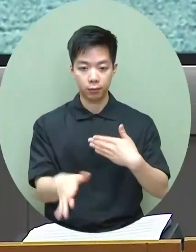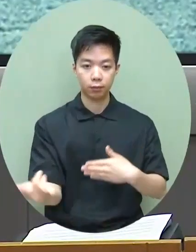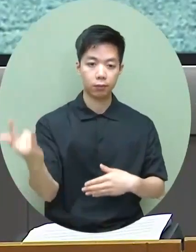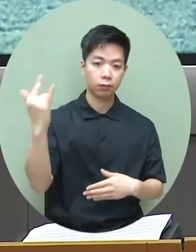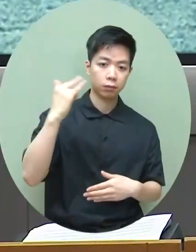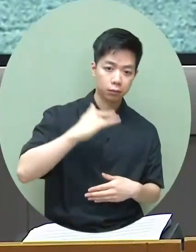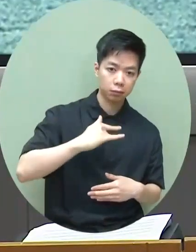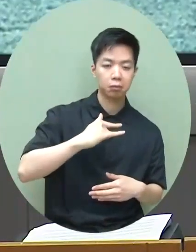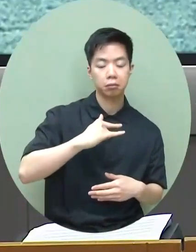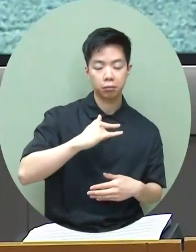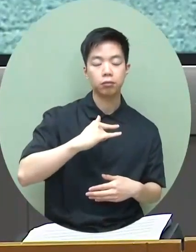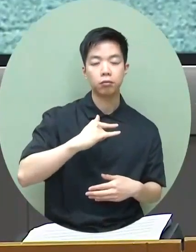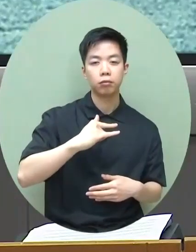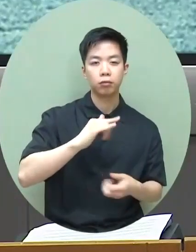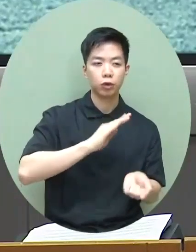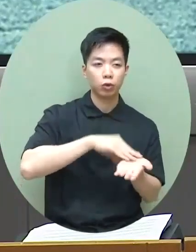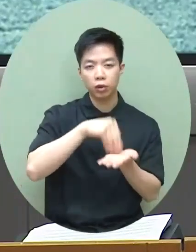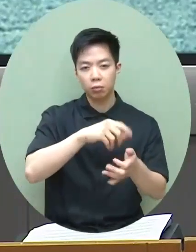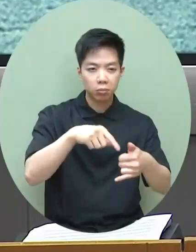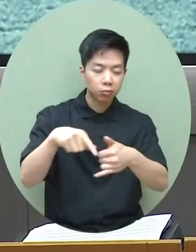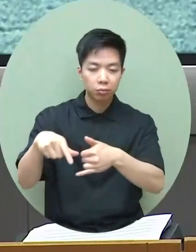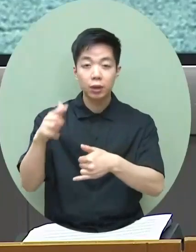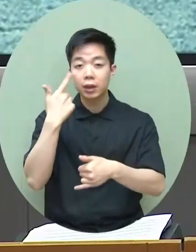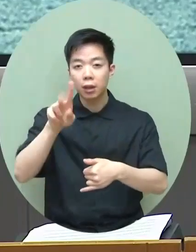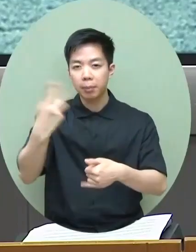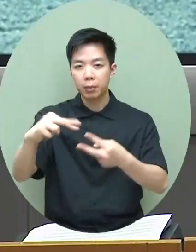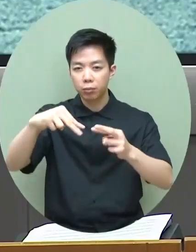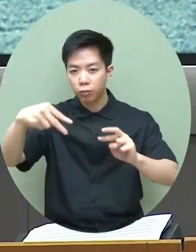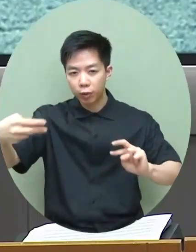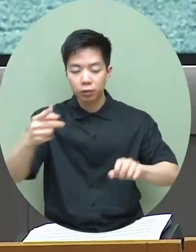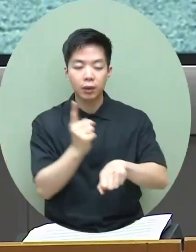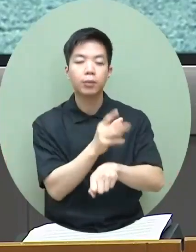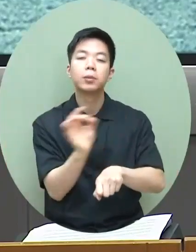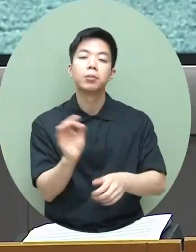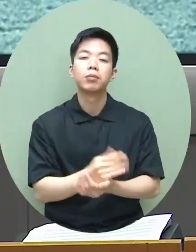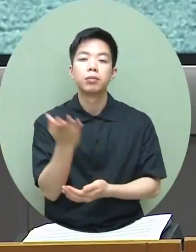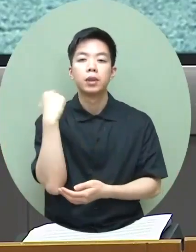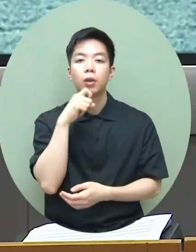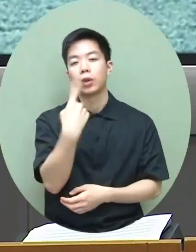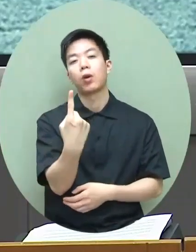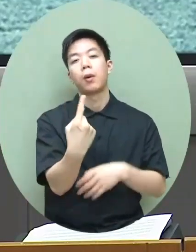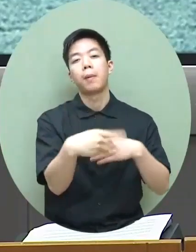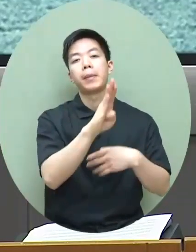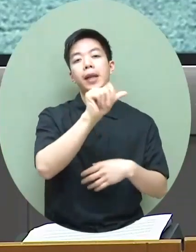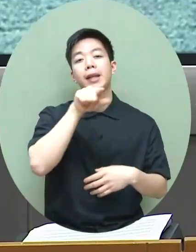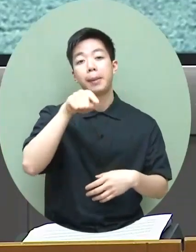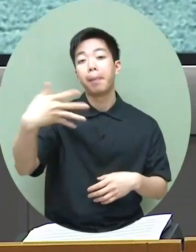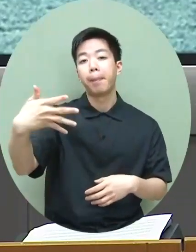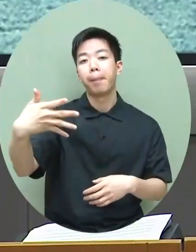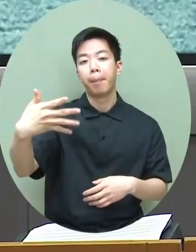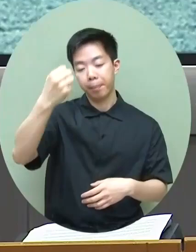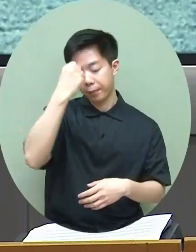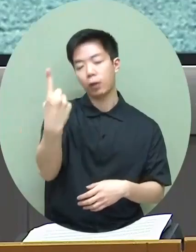嘅變種啦嚇，即係除咗之前講嗰、那個。有一個 BA.5 個個案啦，咁其他嗰啲咧都喺度陸續做緊啦，或者